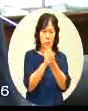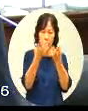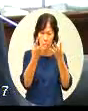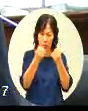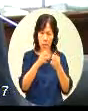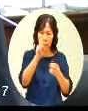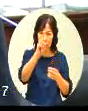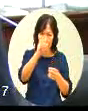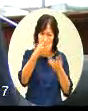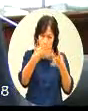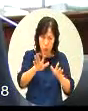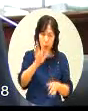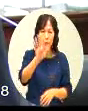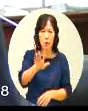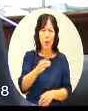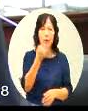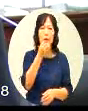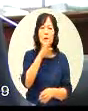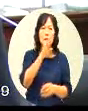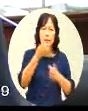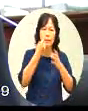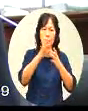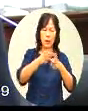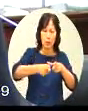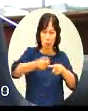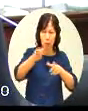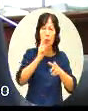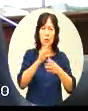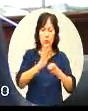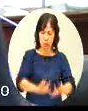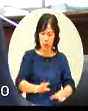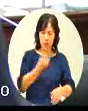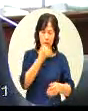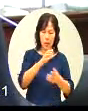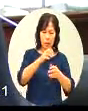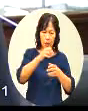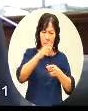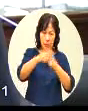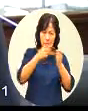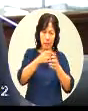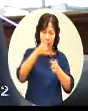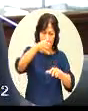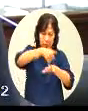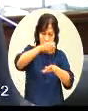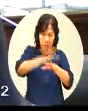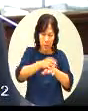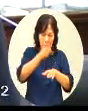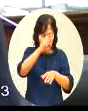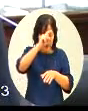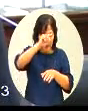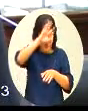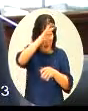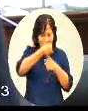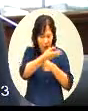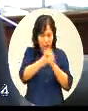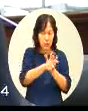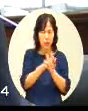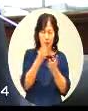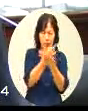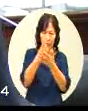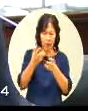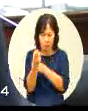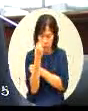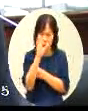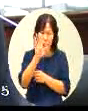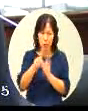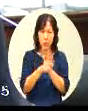个，但是我在这个公开的面前，我非常肯定今年登革的所有团队的这样的努力。为什么？如果没有